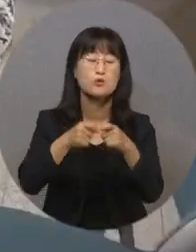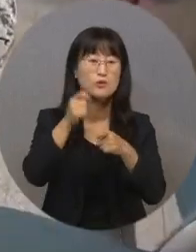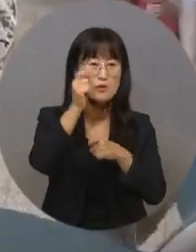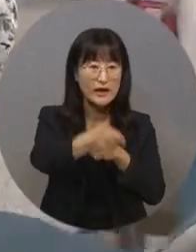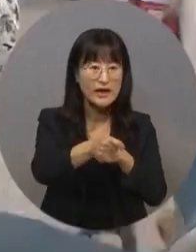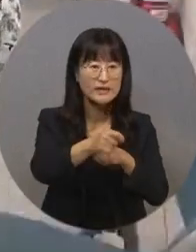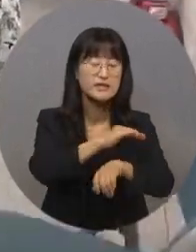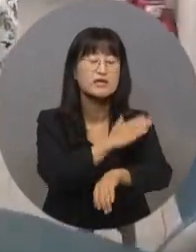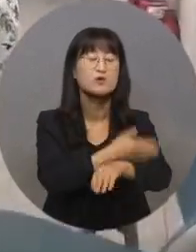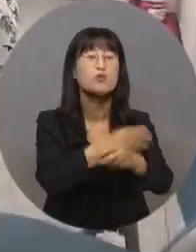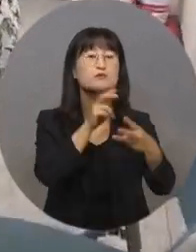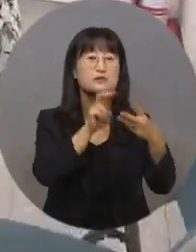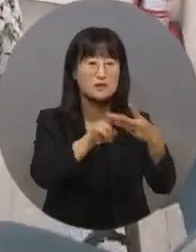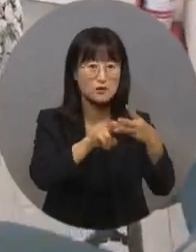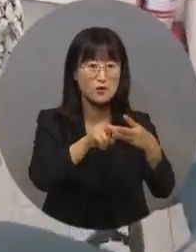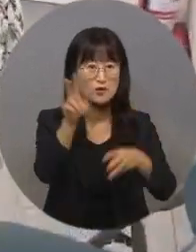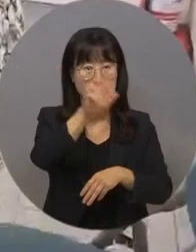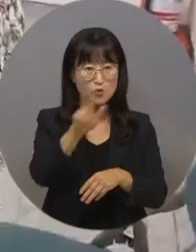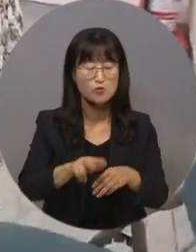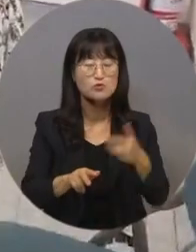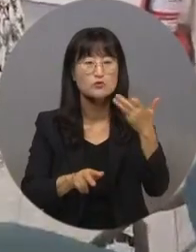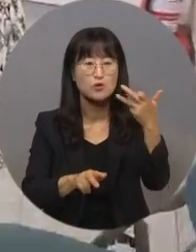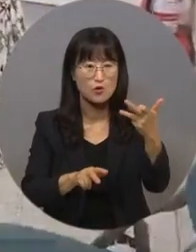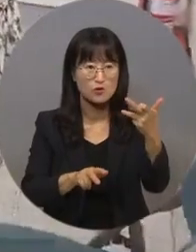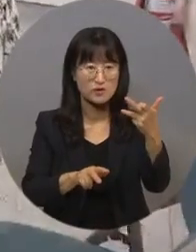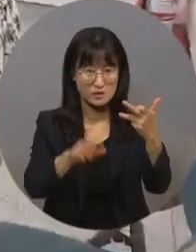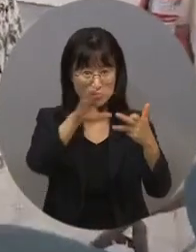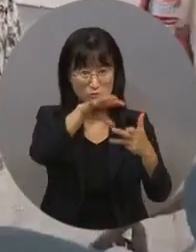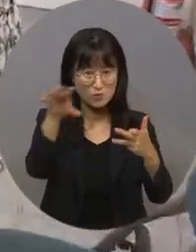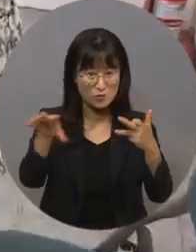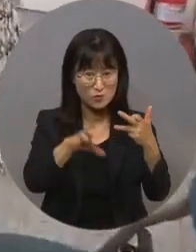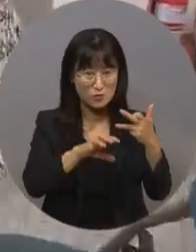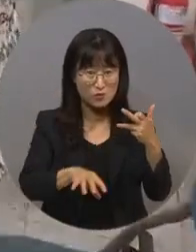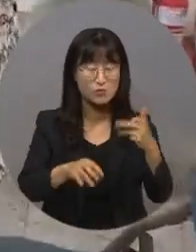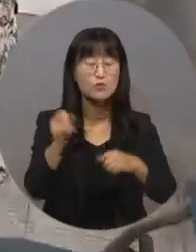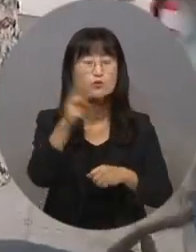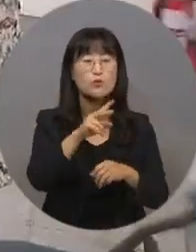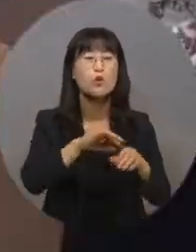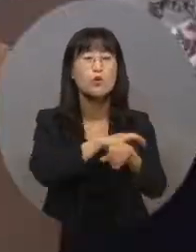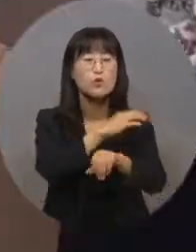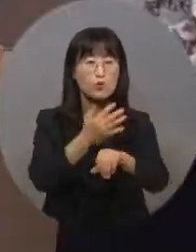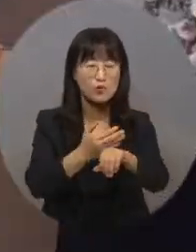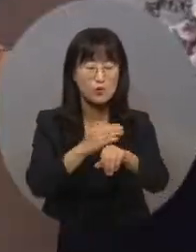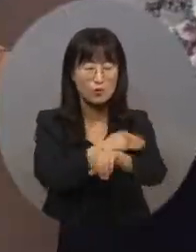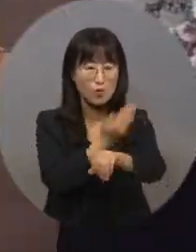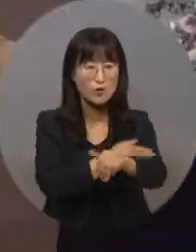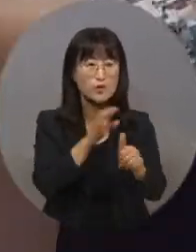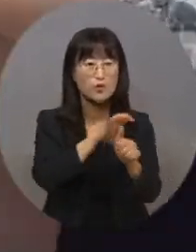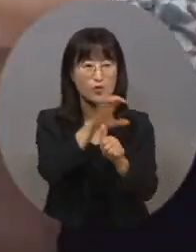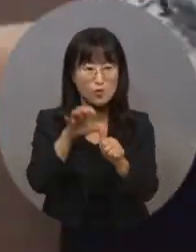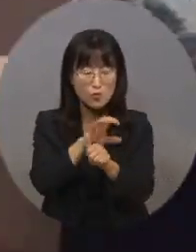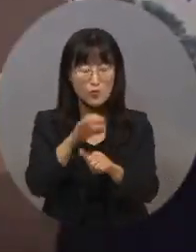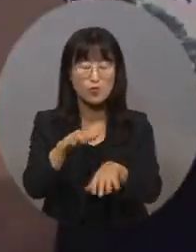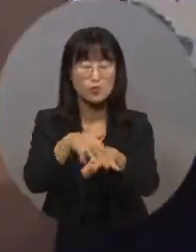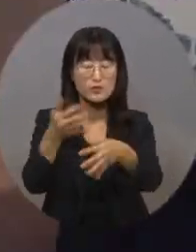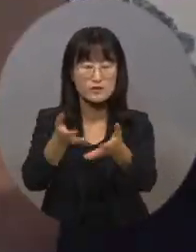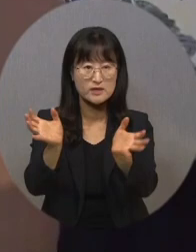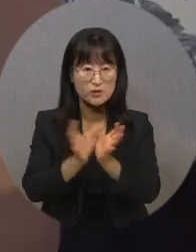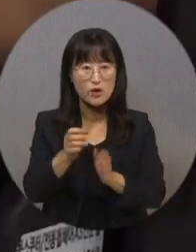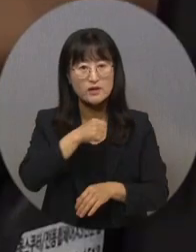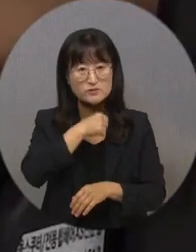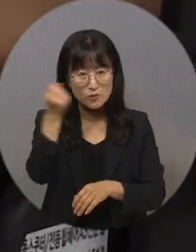현재 전국 17개 시도 19개 장애인 권익 옹호기관으로 확대 운영되기까지의